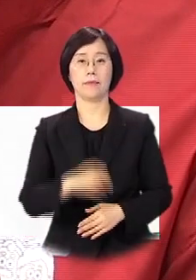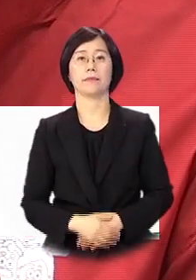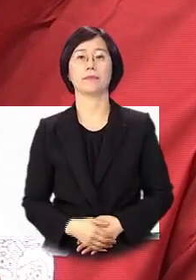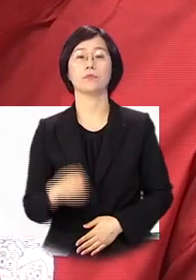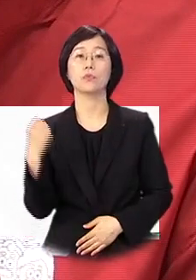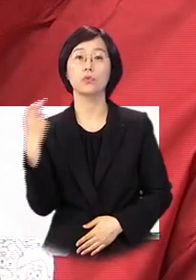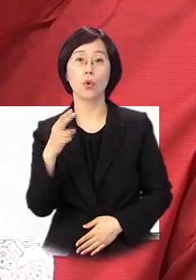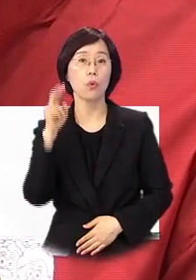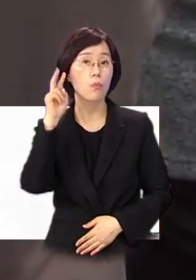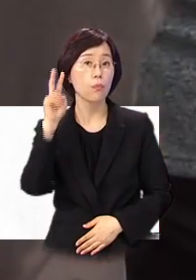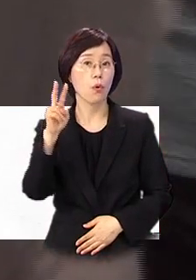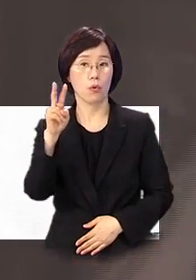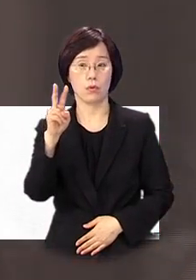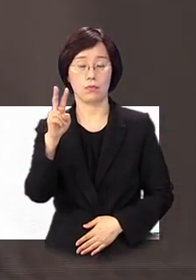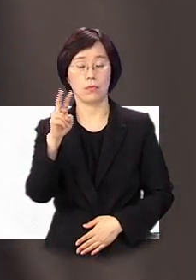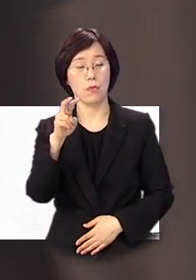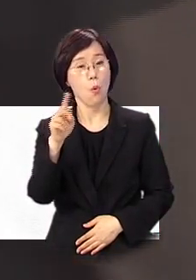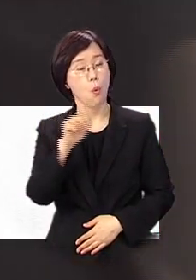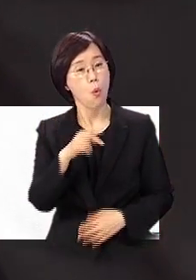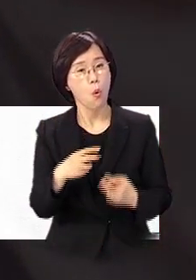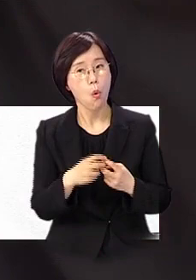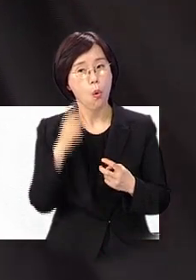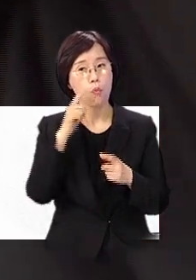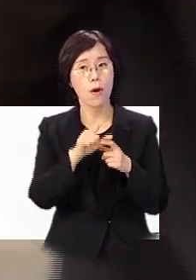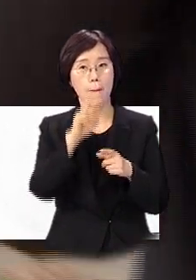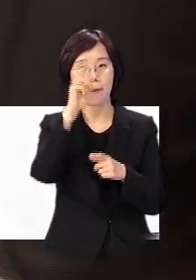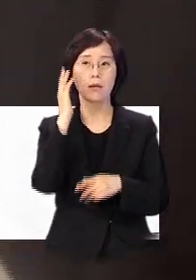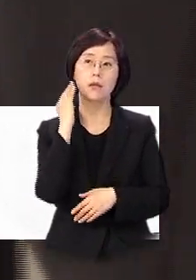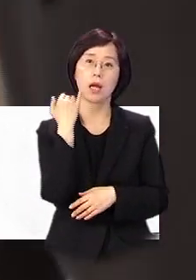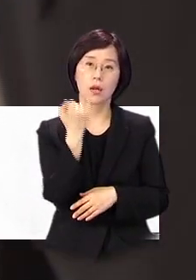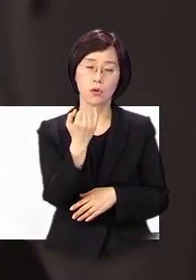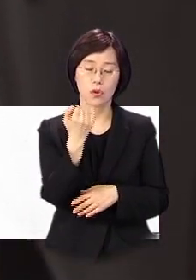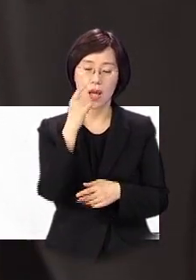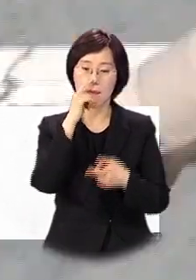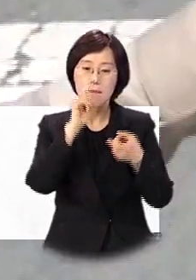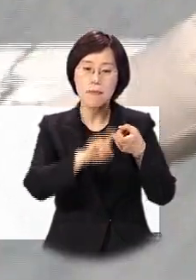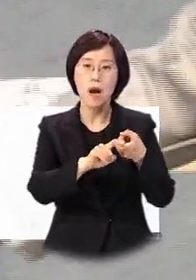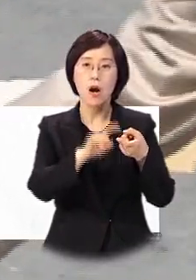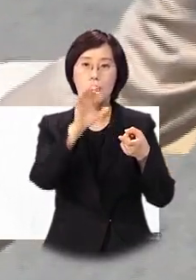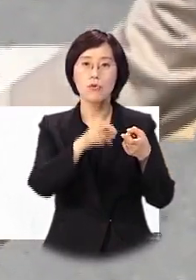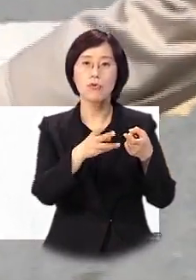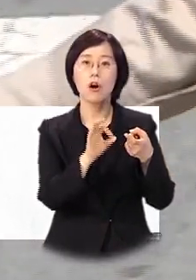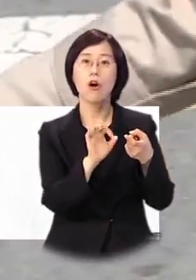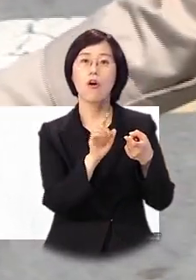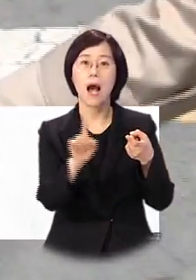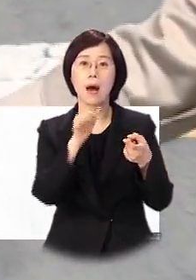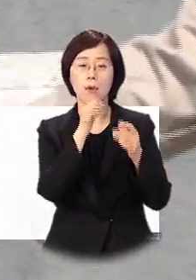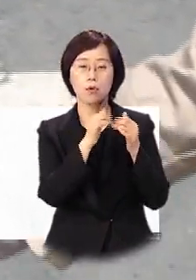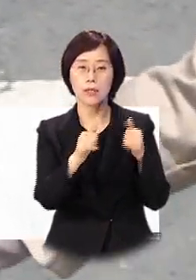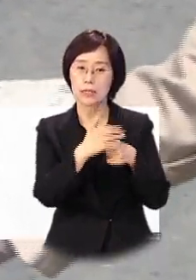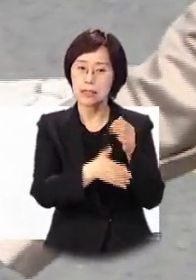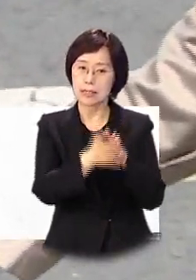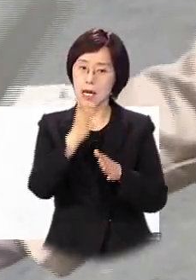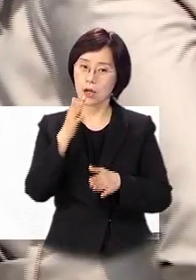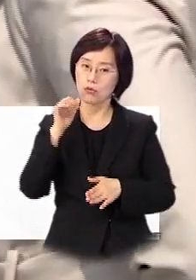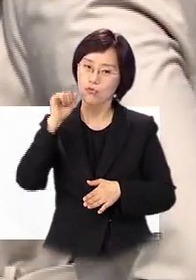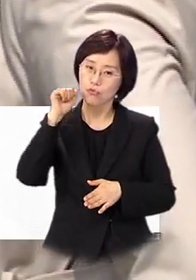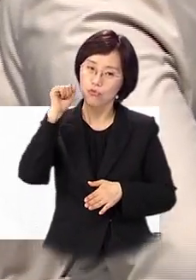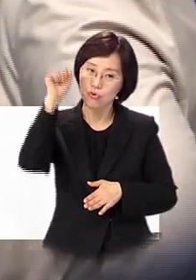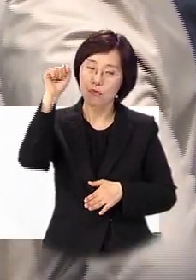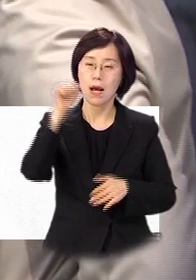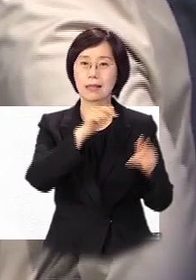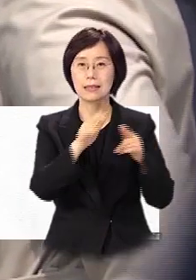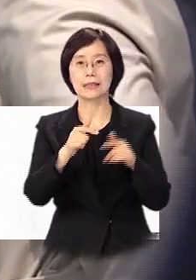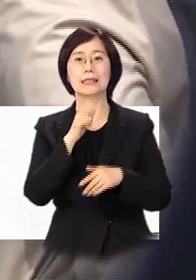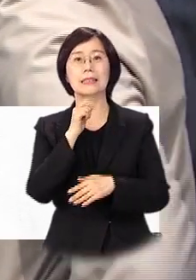예정이고요. 모레는 거취를 놓고 고심 중인 박근혜 전 대통령 최측근이죠. 유영하 변호사가 시장 출마 등과 관련해